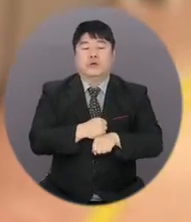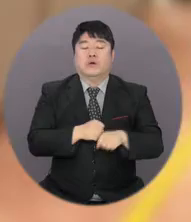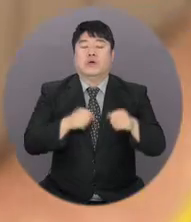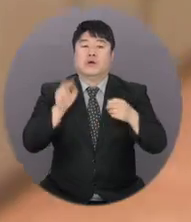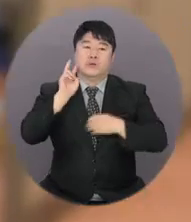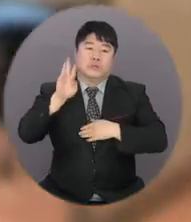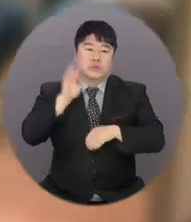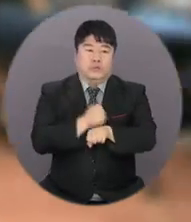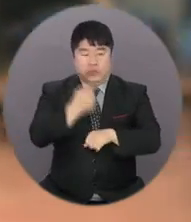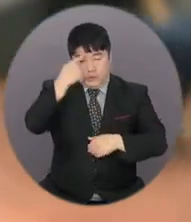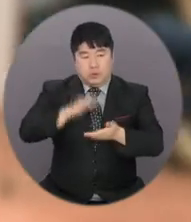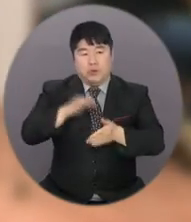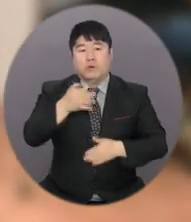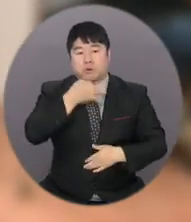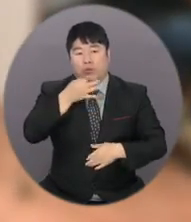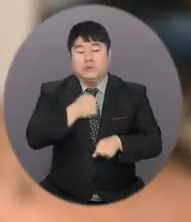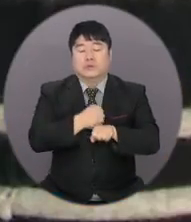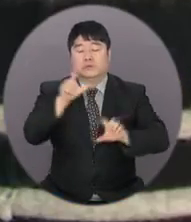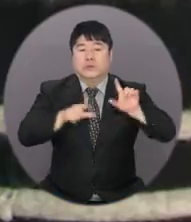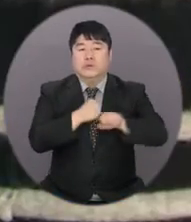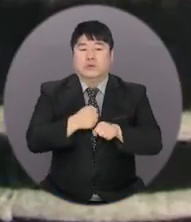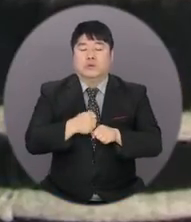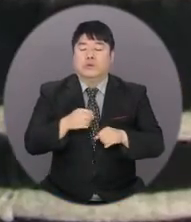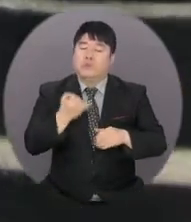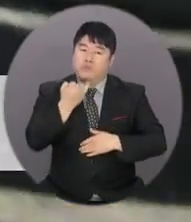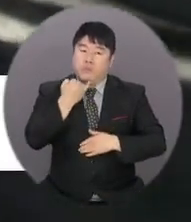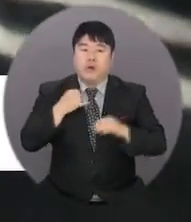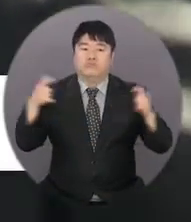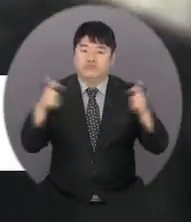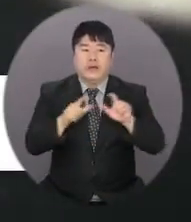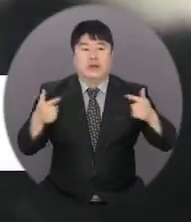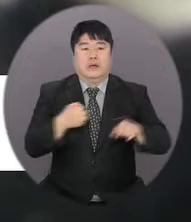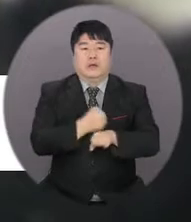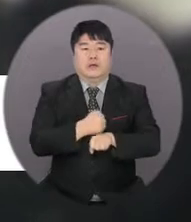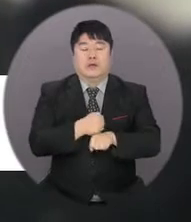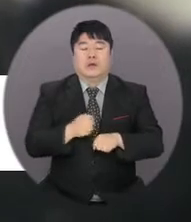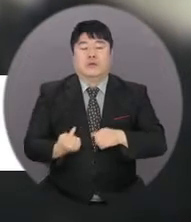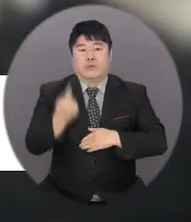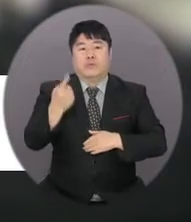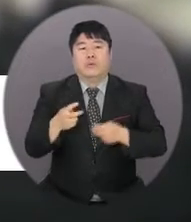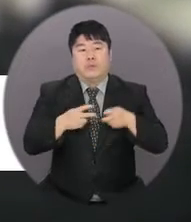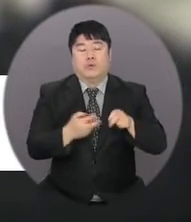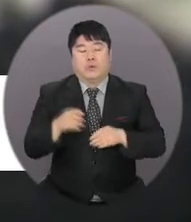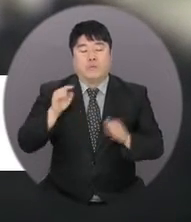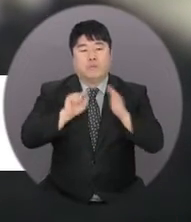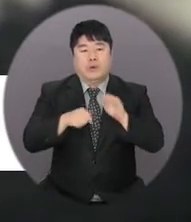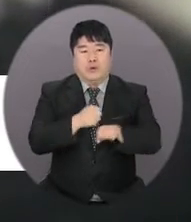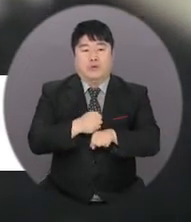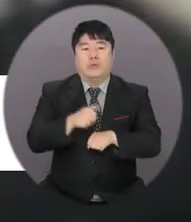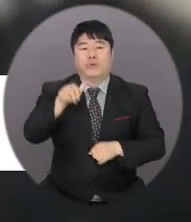고열과 두통 등의 증세가 나타났고 증세가 호전되지 않았습니다. 상급 병원을 찾아간 A씨는 급성